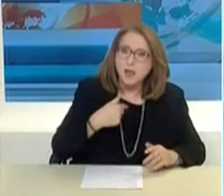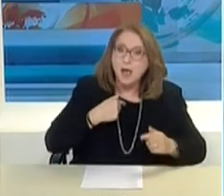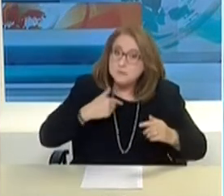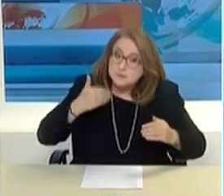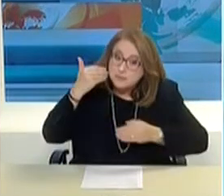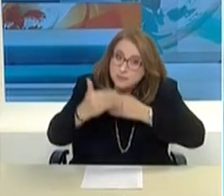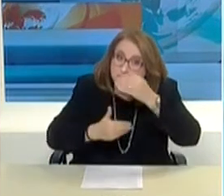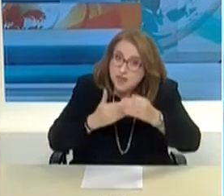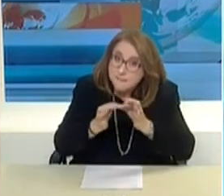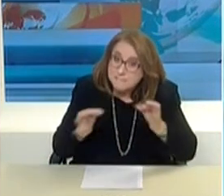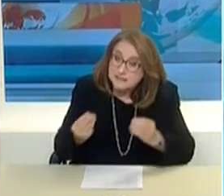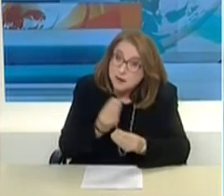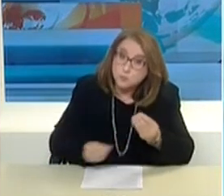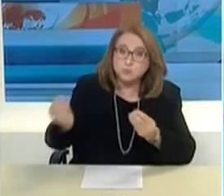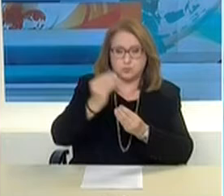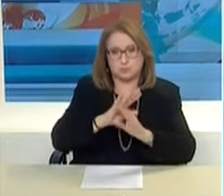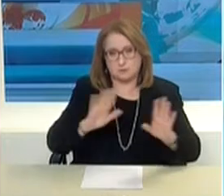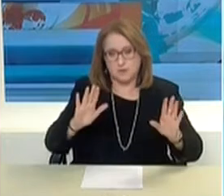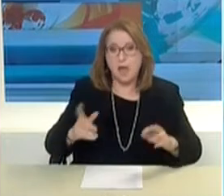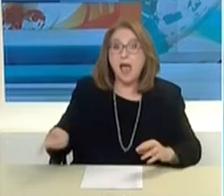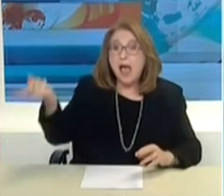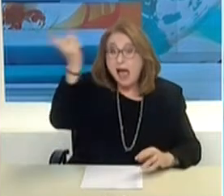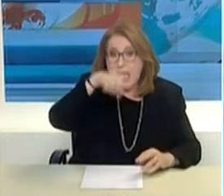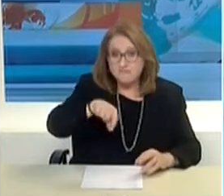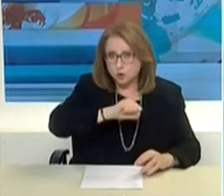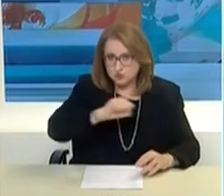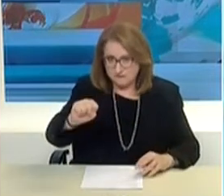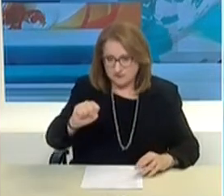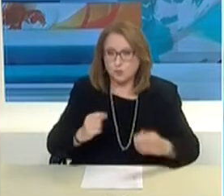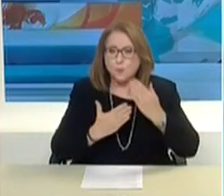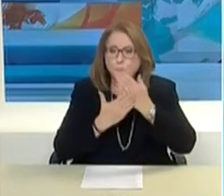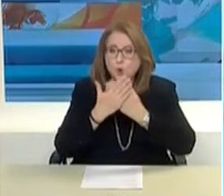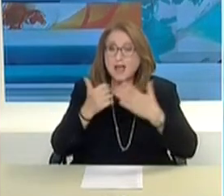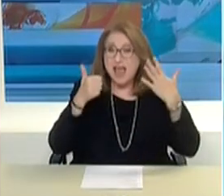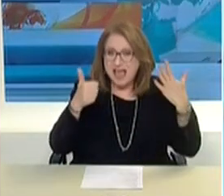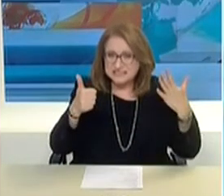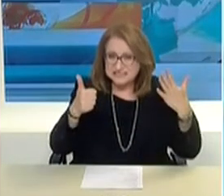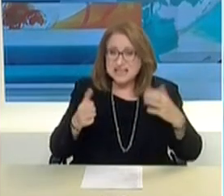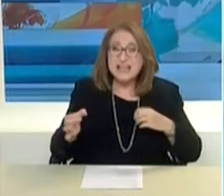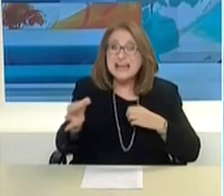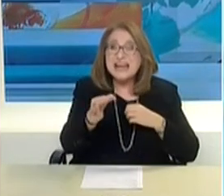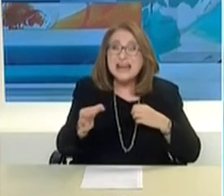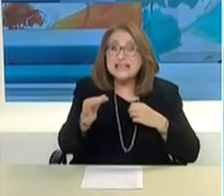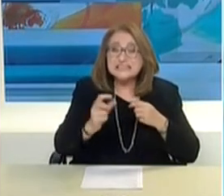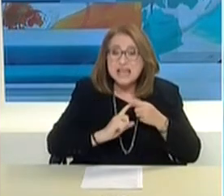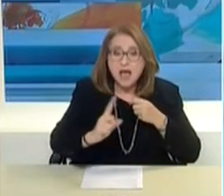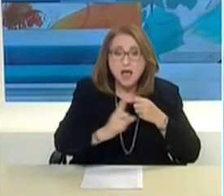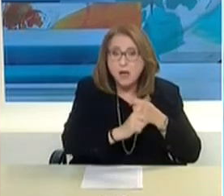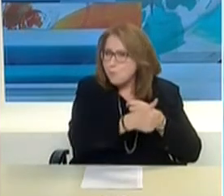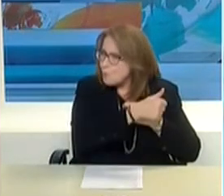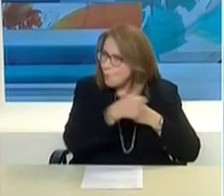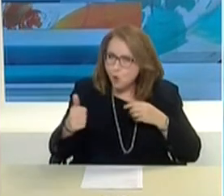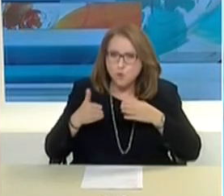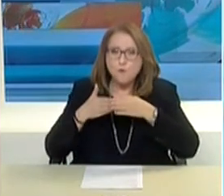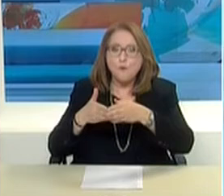για τα εξής. Από αύριο Σάββατο στις 6 το πρωί επιτρέπεται η μετάβαση στα νησιά μας με πλοία της